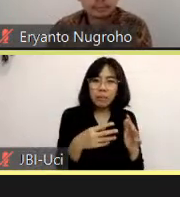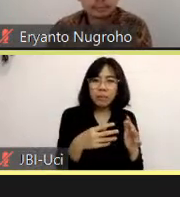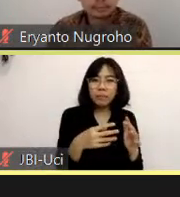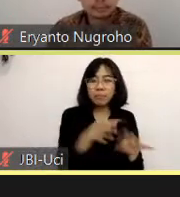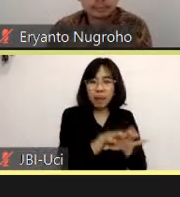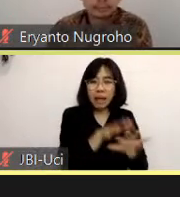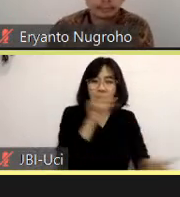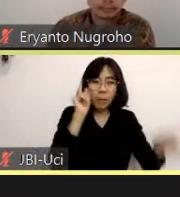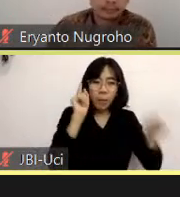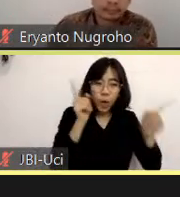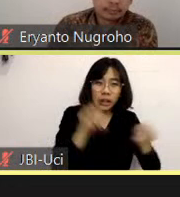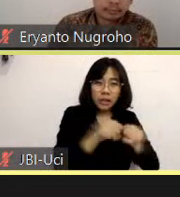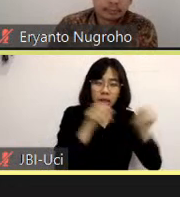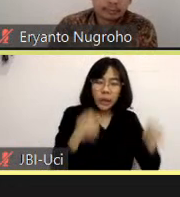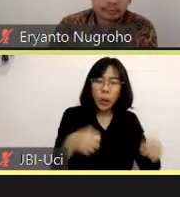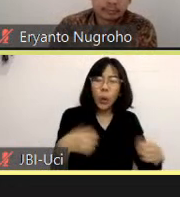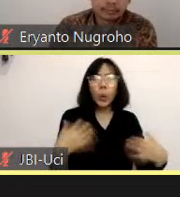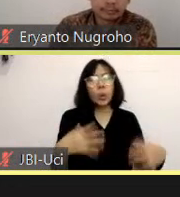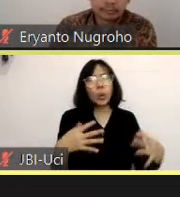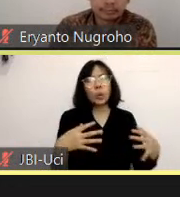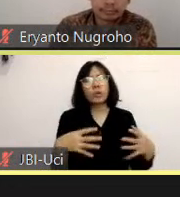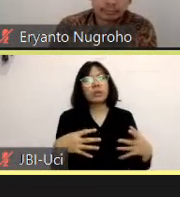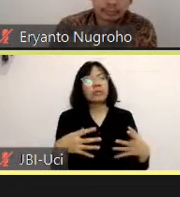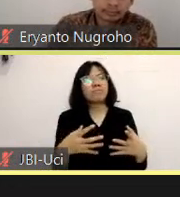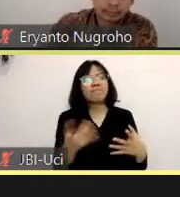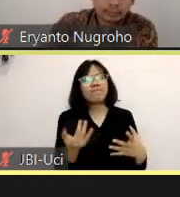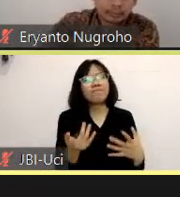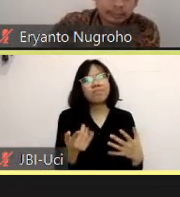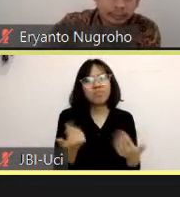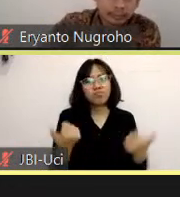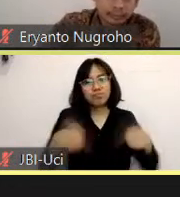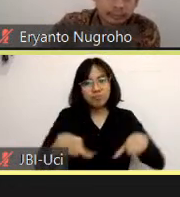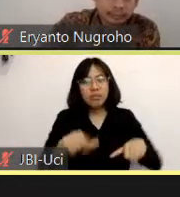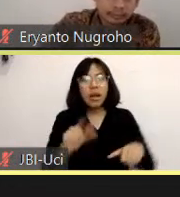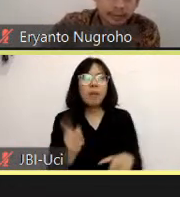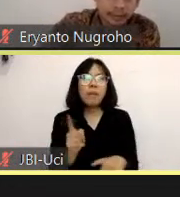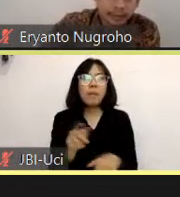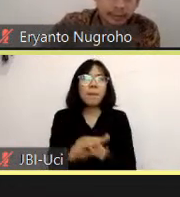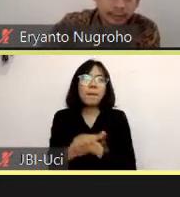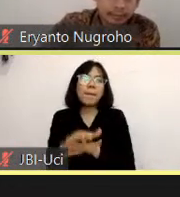terutama karena kita melihat ada partai-partai baru yang didirikan